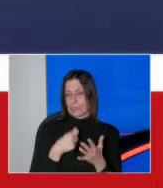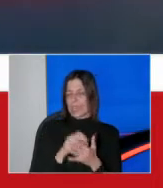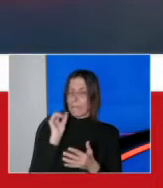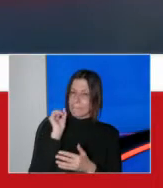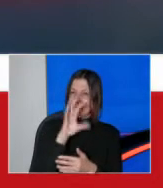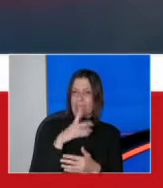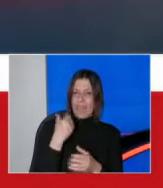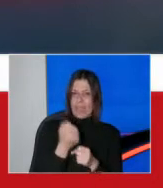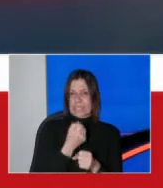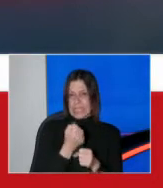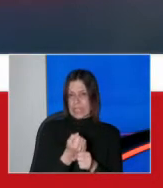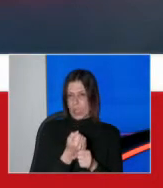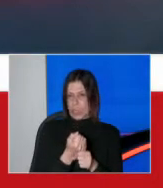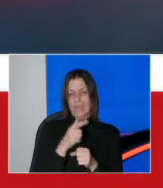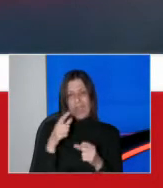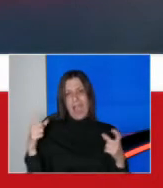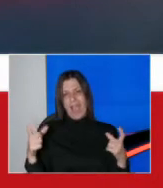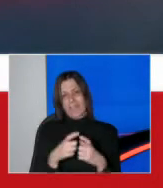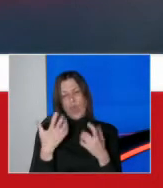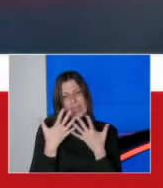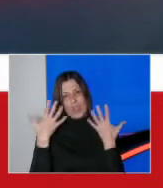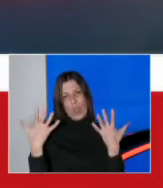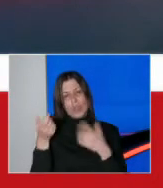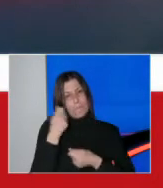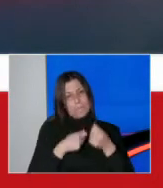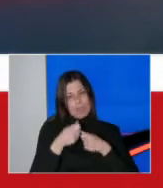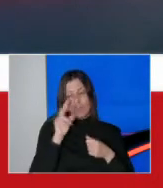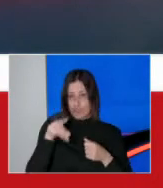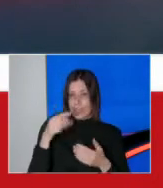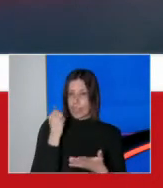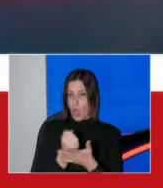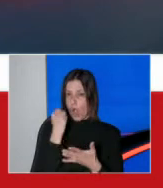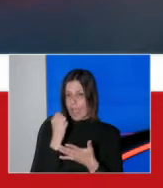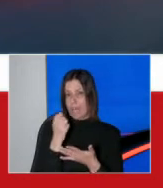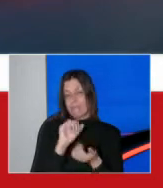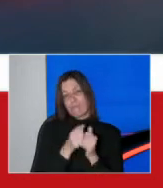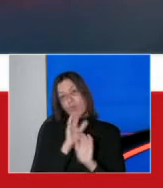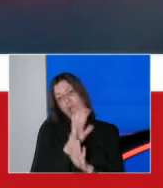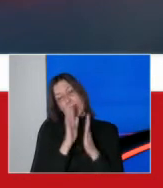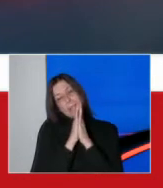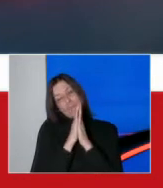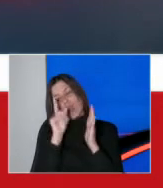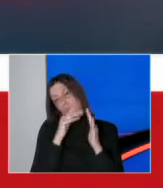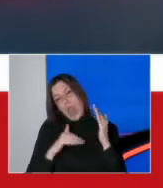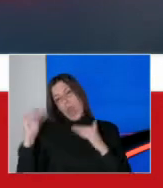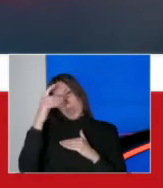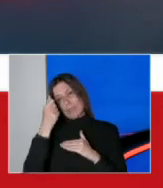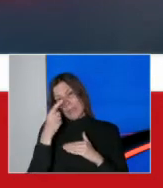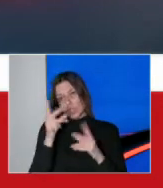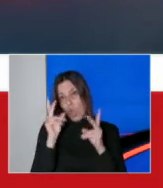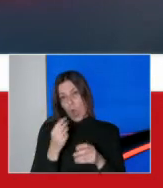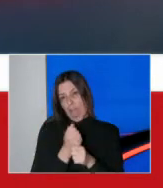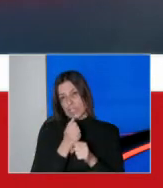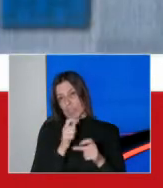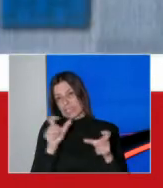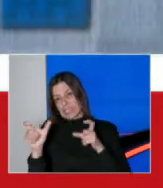מכתב ליצרניות ולחברות הגדולות במשק, יש לזה איזה תוקף? חוץ מבקשה לא לעלות מחירים, הוא יכול לנקוט איזה שהן